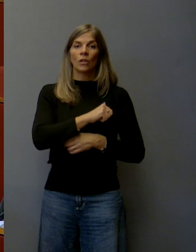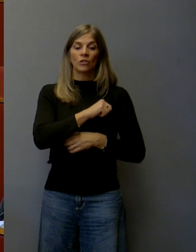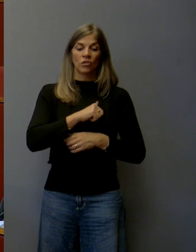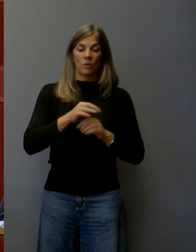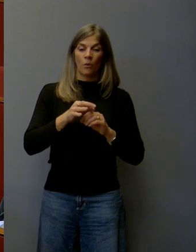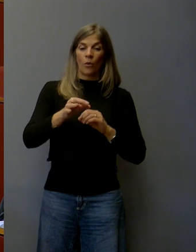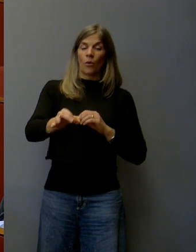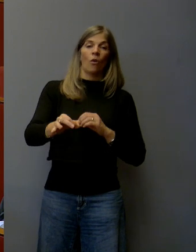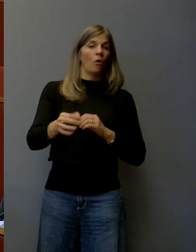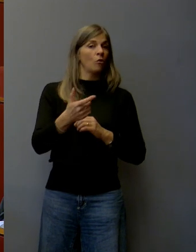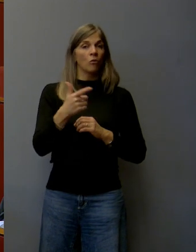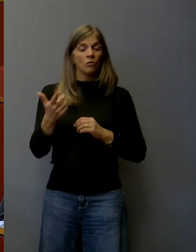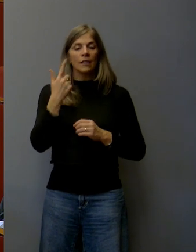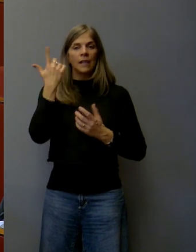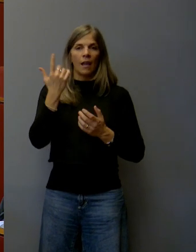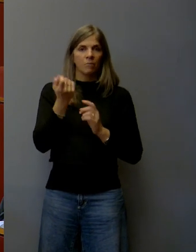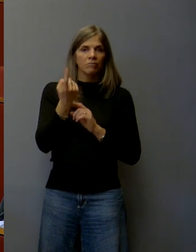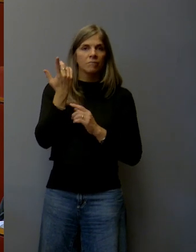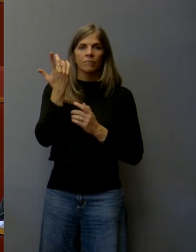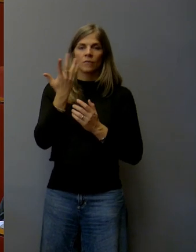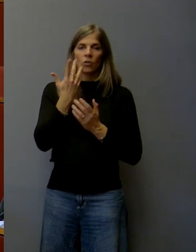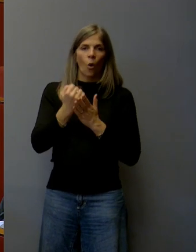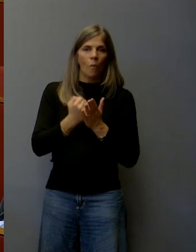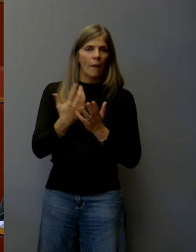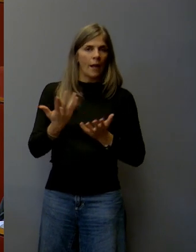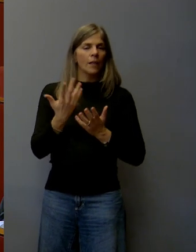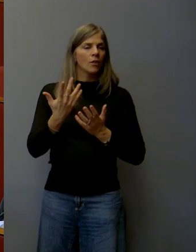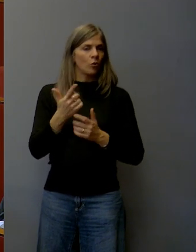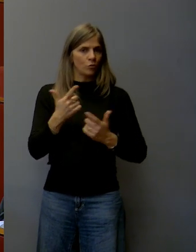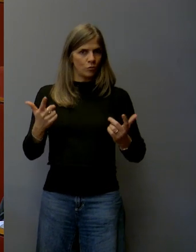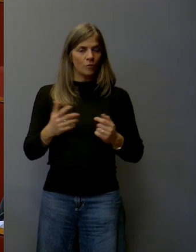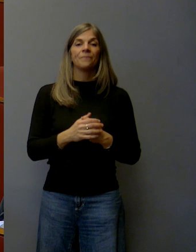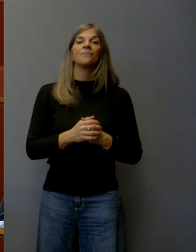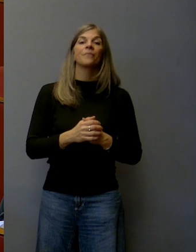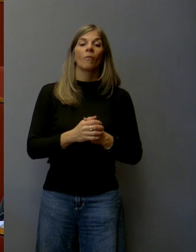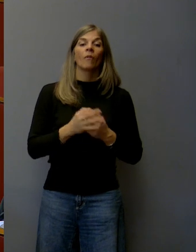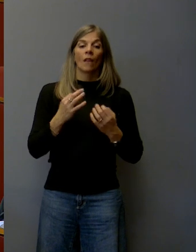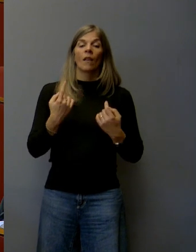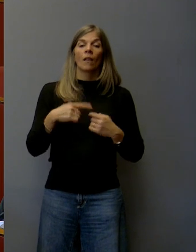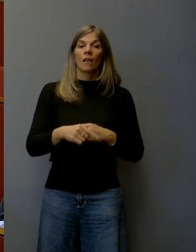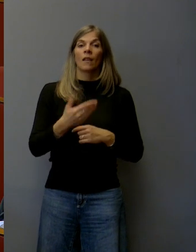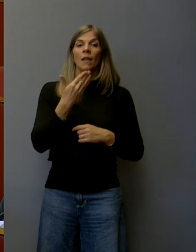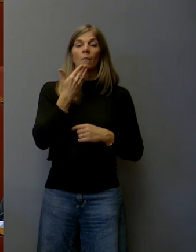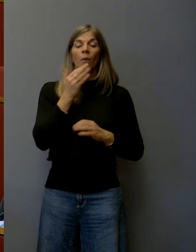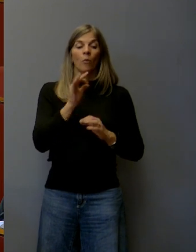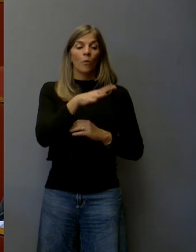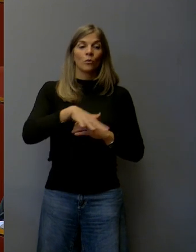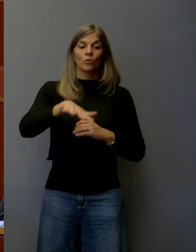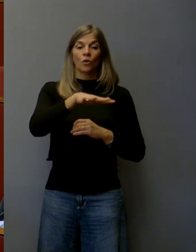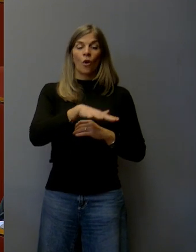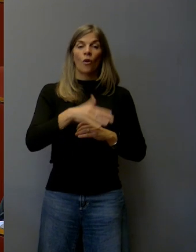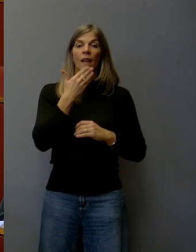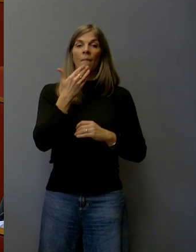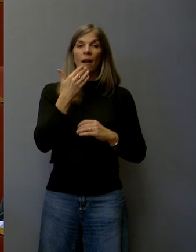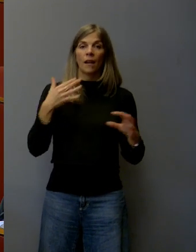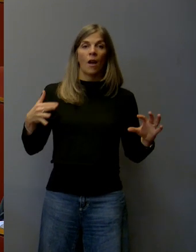semplice richiesto documento quindi manca un collegamento in questo pazzo della città con